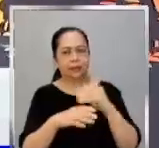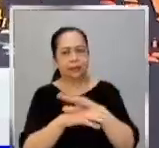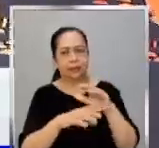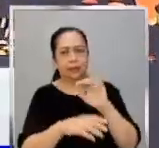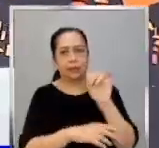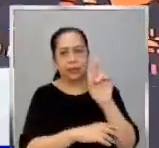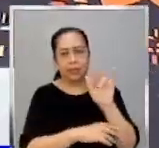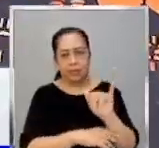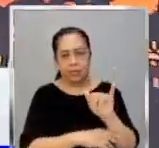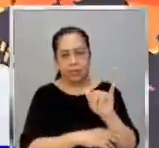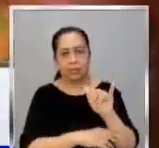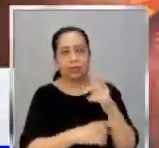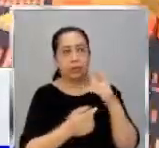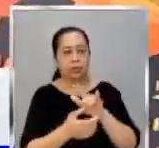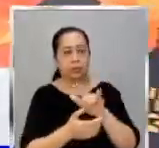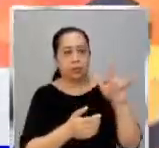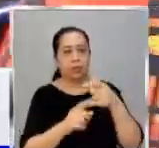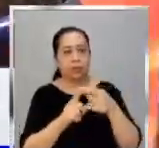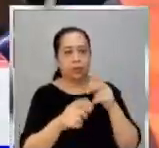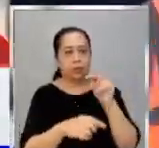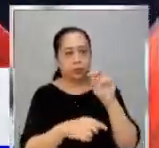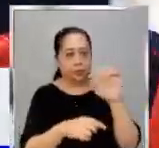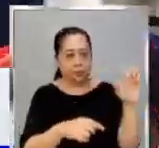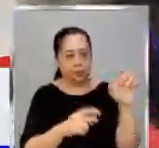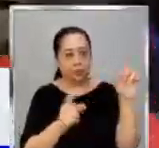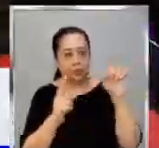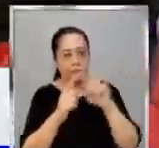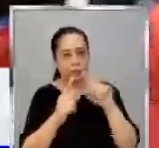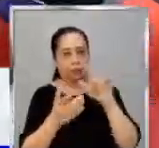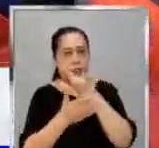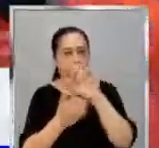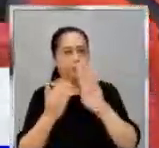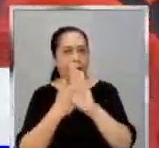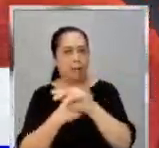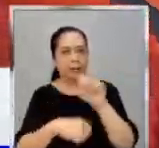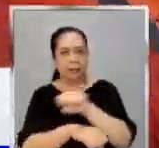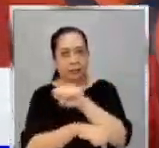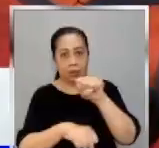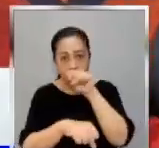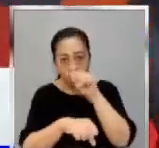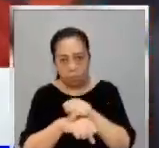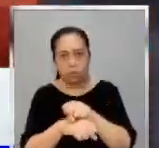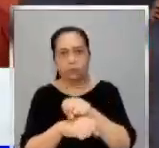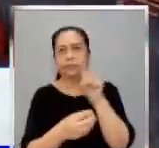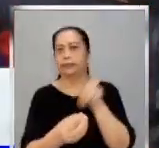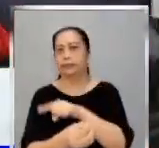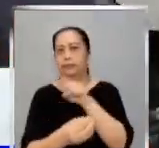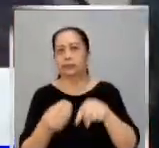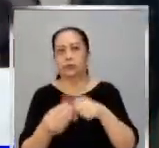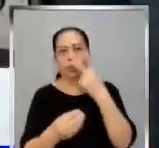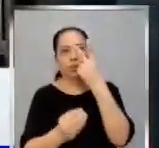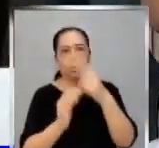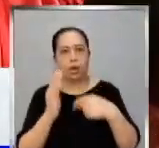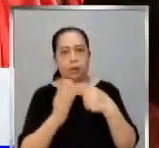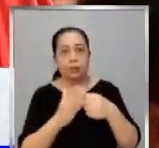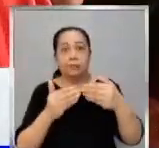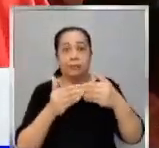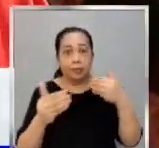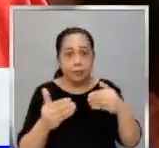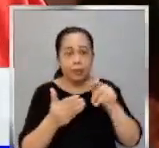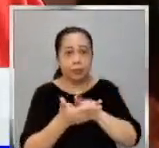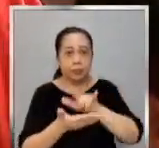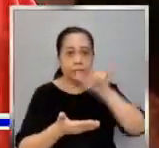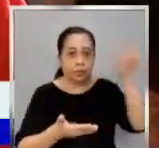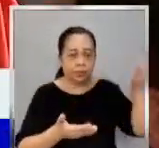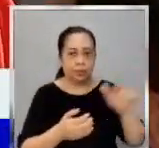Quiroz na bumiyahe mula Nueva Ecija para sa flight pabalik ng Singapore na nakansela 2 oras bago ang scheduled departure.